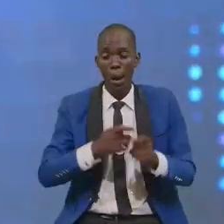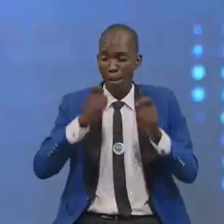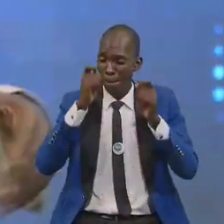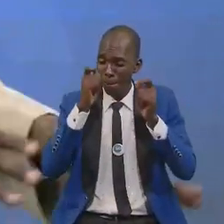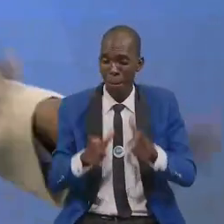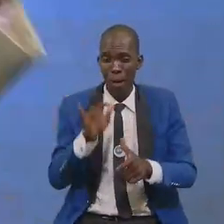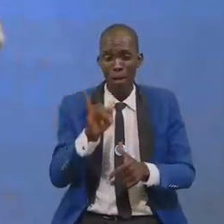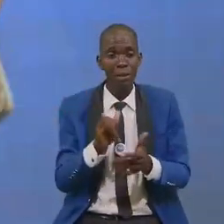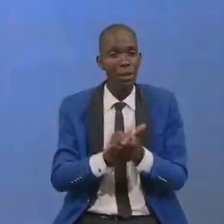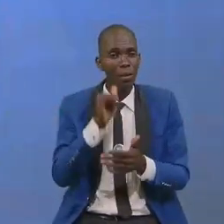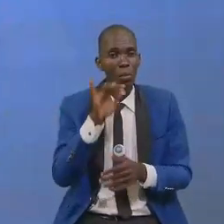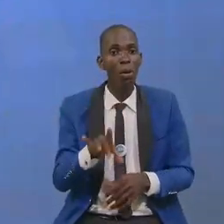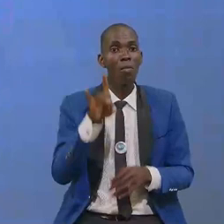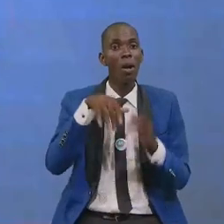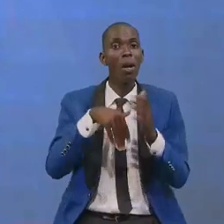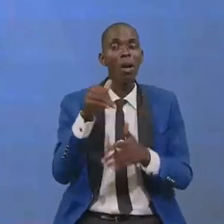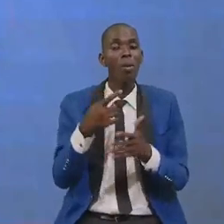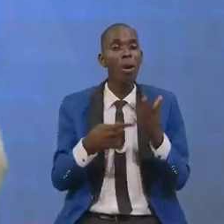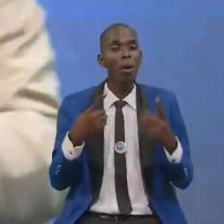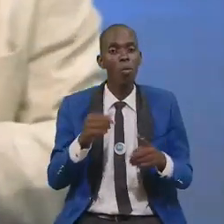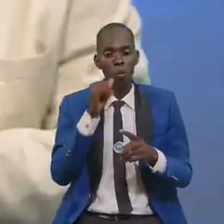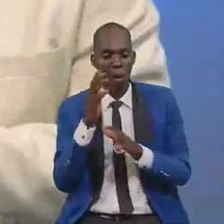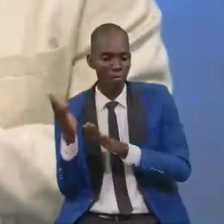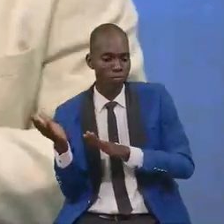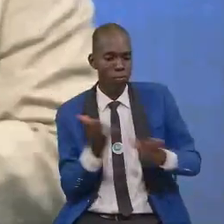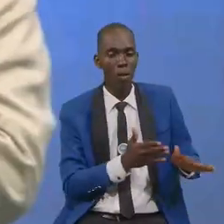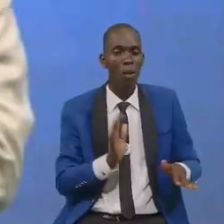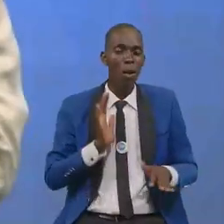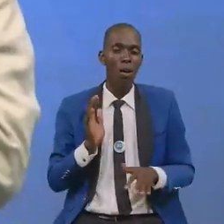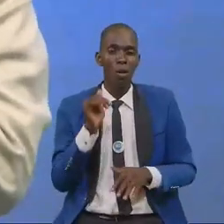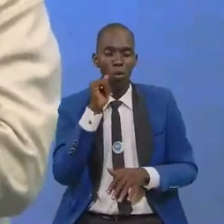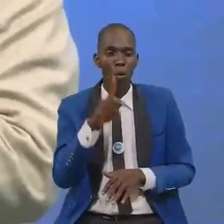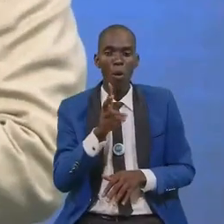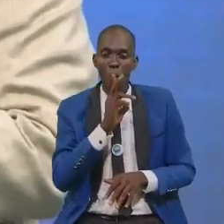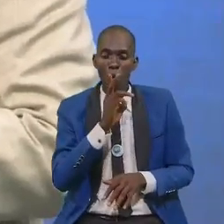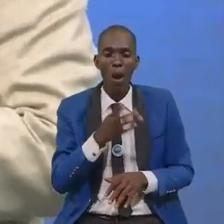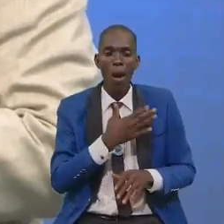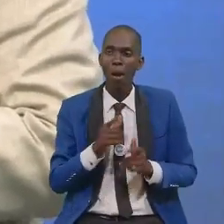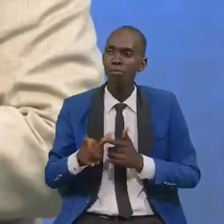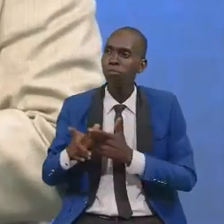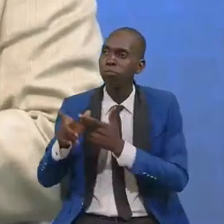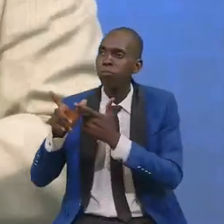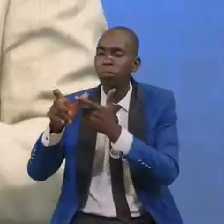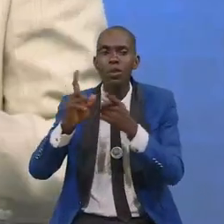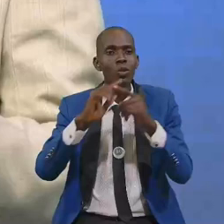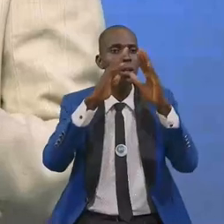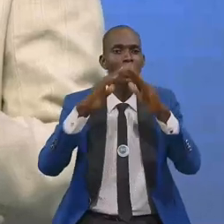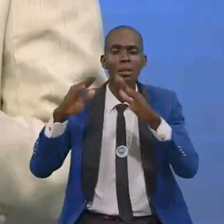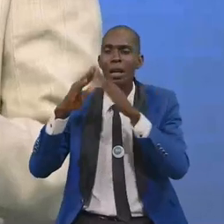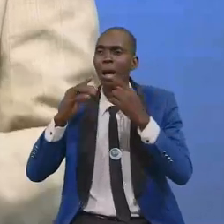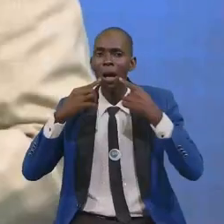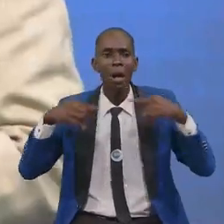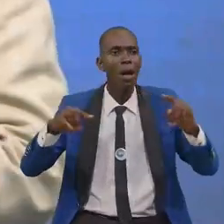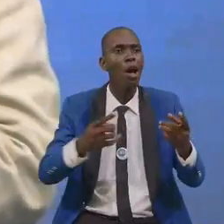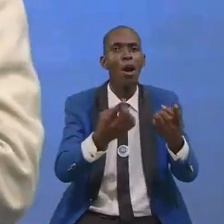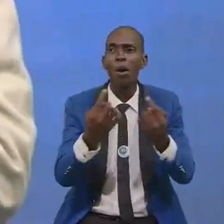a su elle a laissé son saut et a couru dans la ville et a dit venez voir un homme